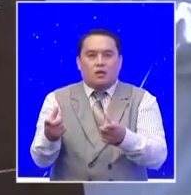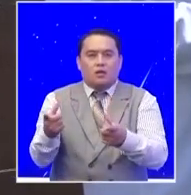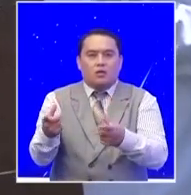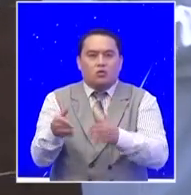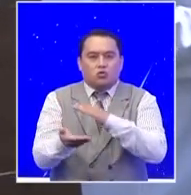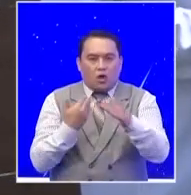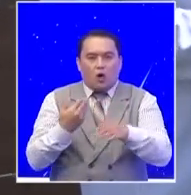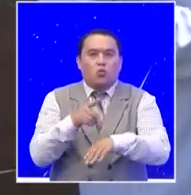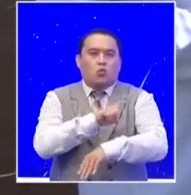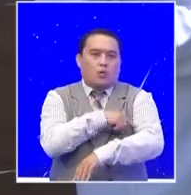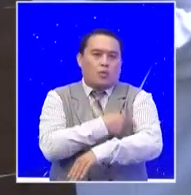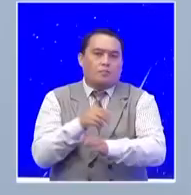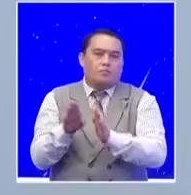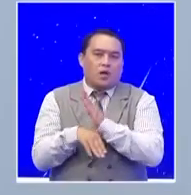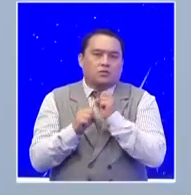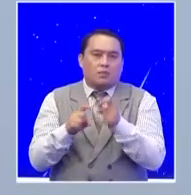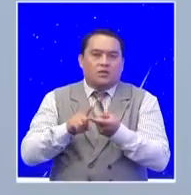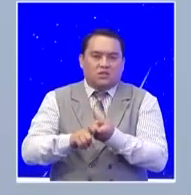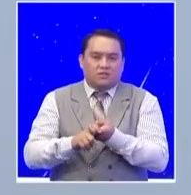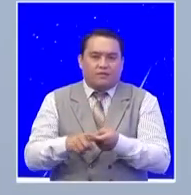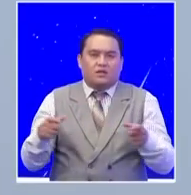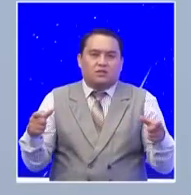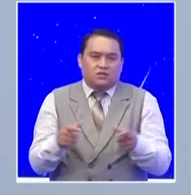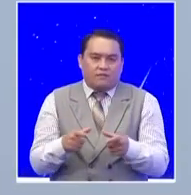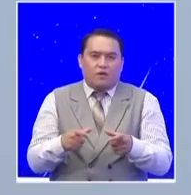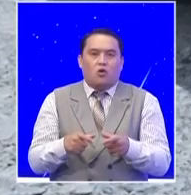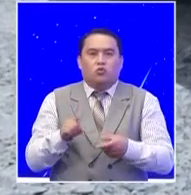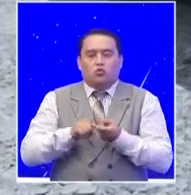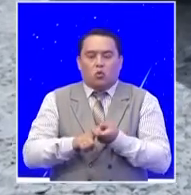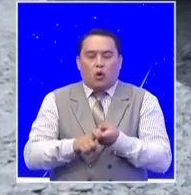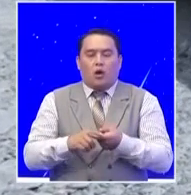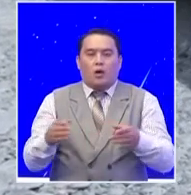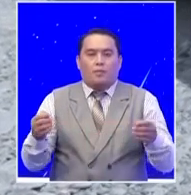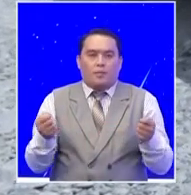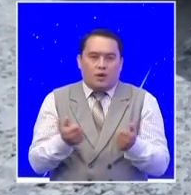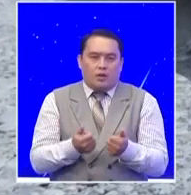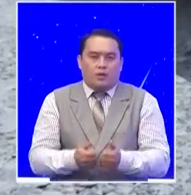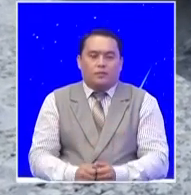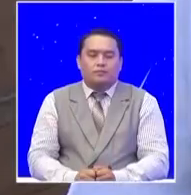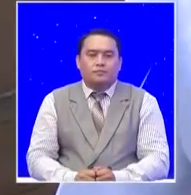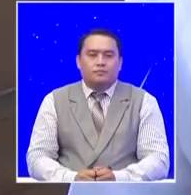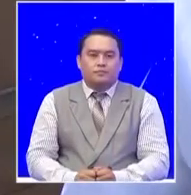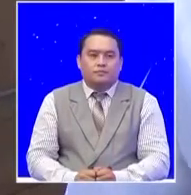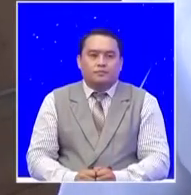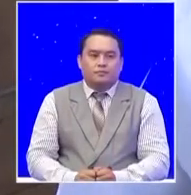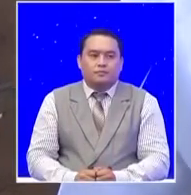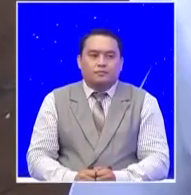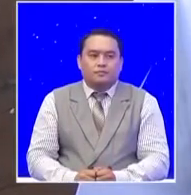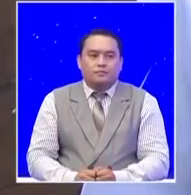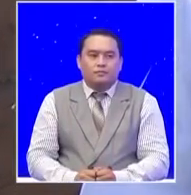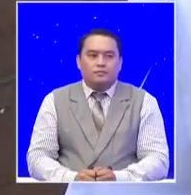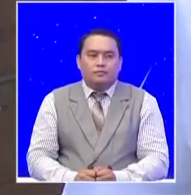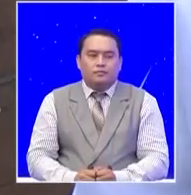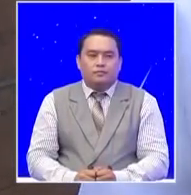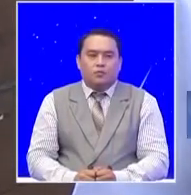үйге шақыртқан қауіпсіз. Контакт азайған сайын індетті жұқтыру қауіпі азаяды. Бұл кісілер